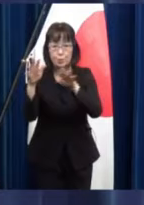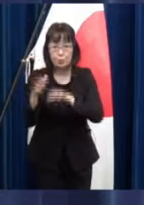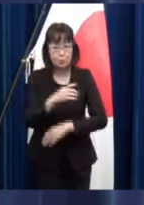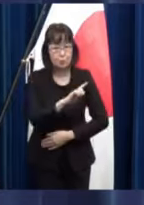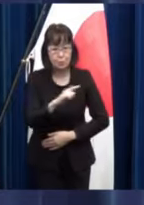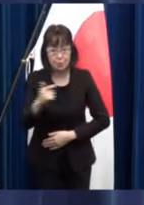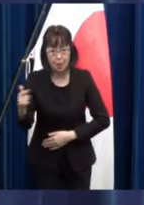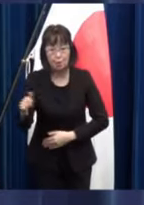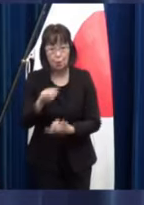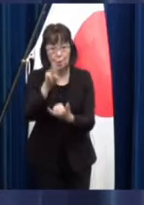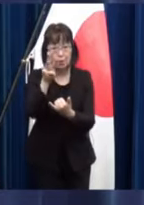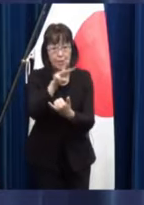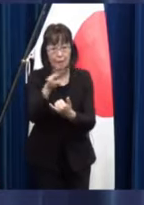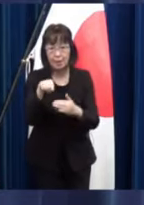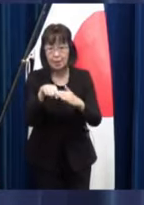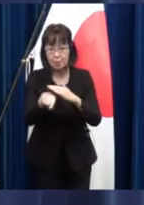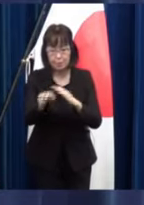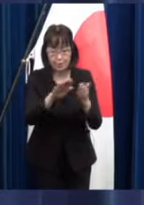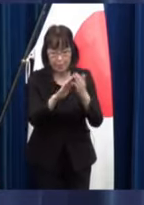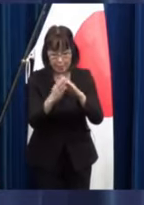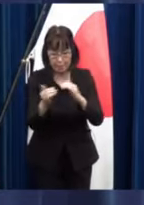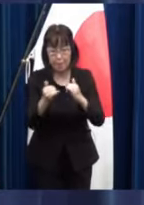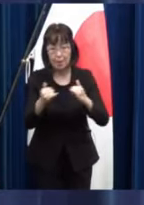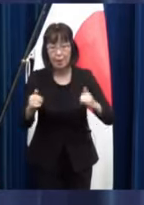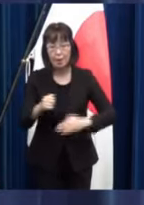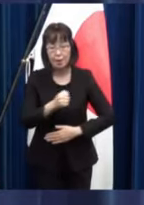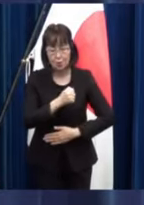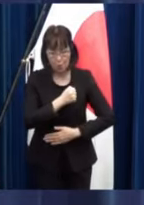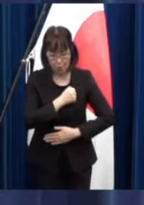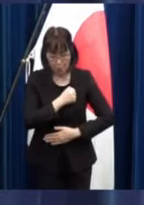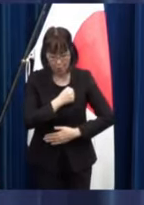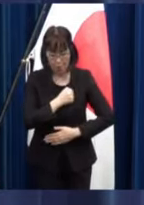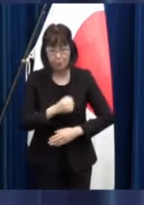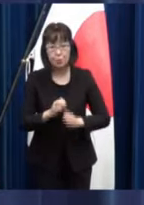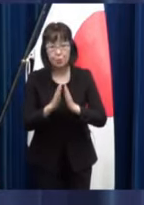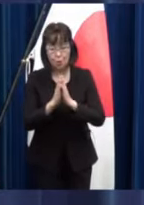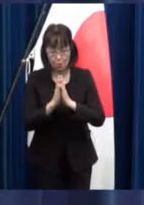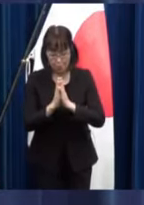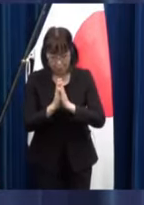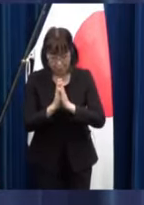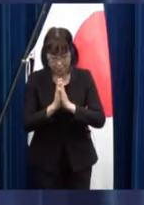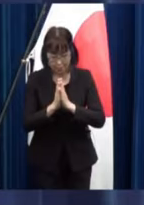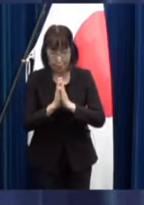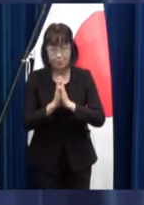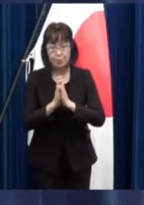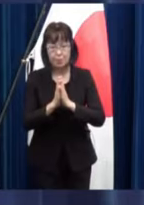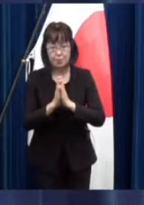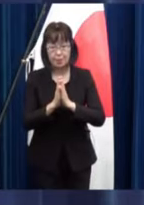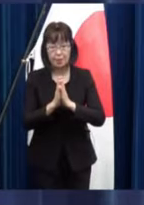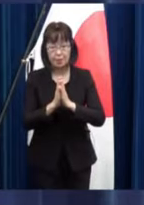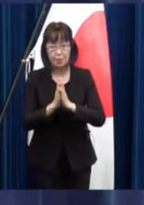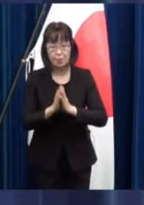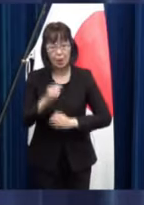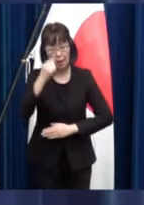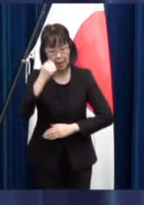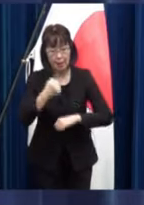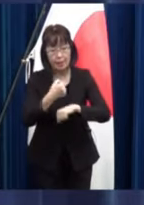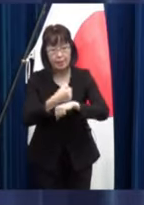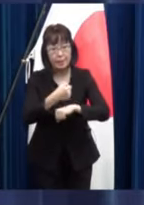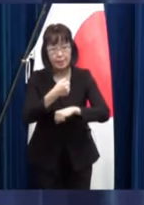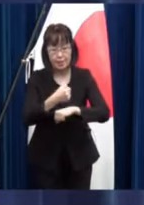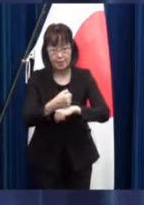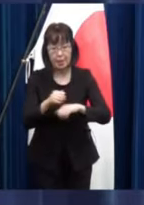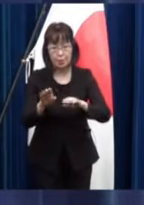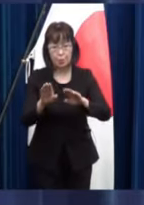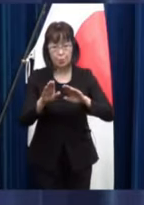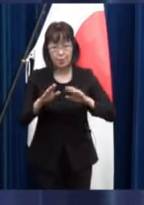災害でお亡くなりになられた方々のご冥福をお祈り申し上げますとともに、被害を受け